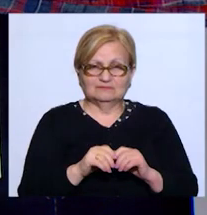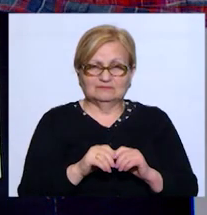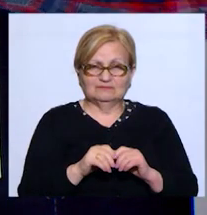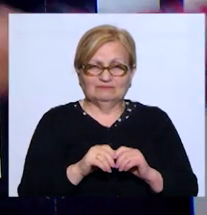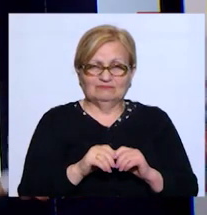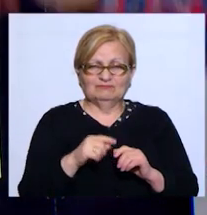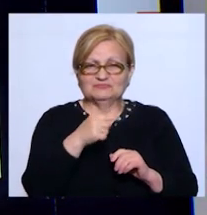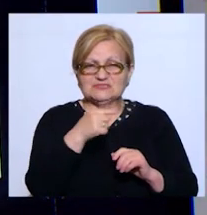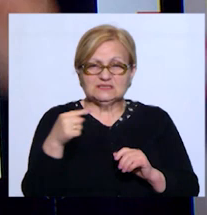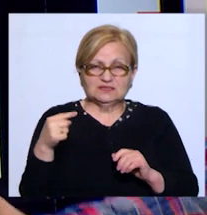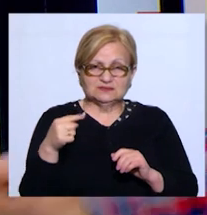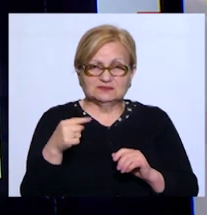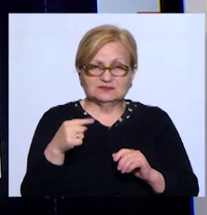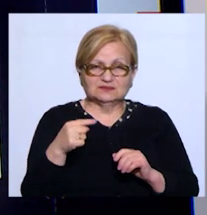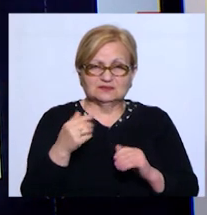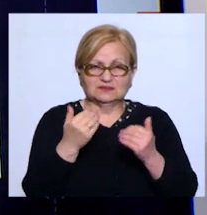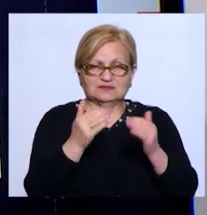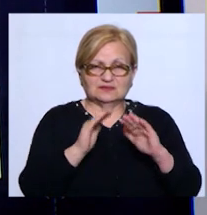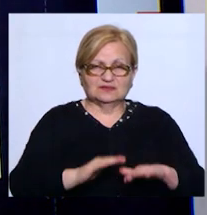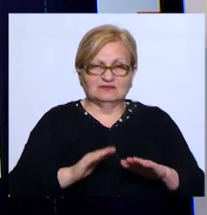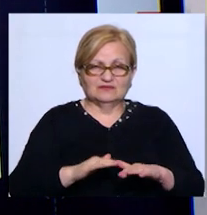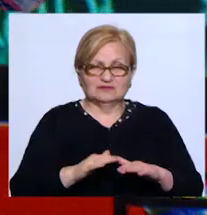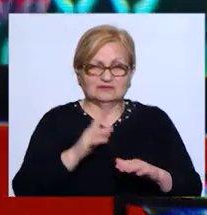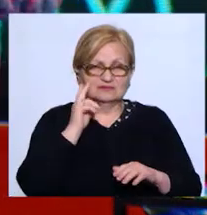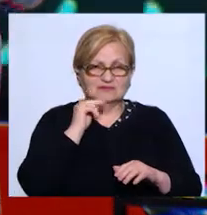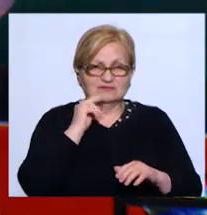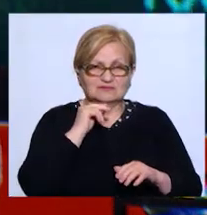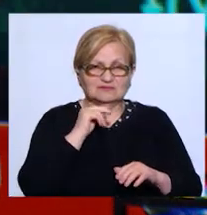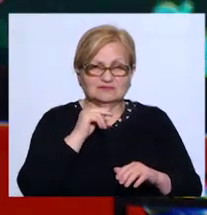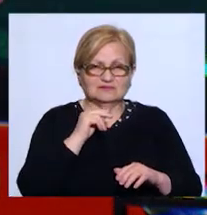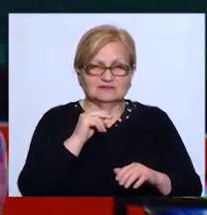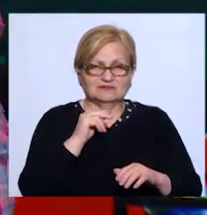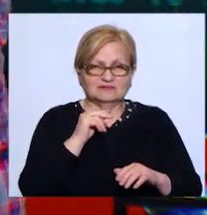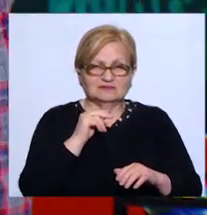წილადის ხაზი კიდევ ერთხელ მის ქვემოთ წერია რიცხვი, რომელიც აღნიშნავს